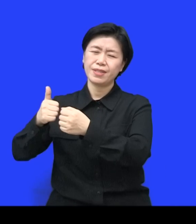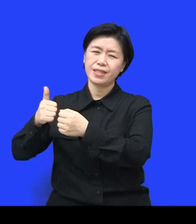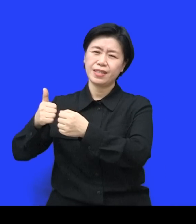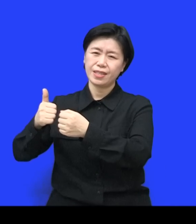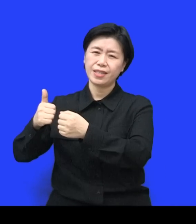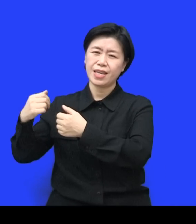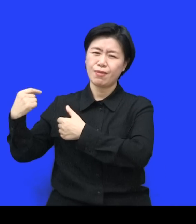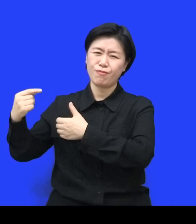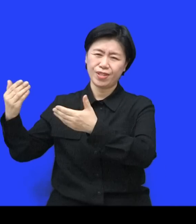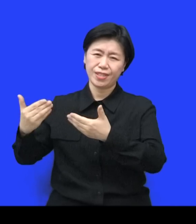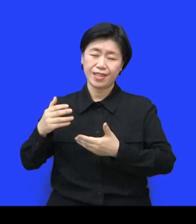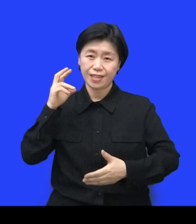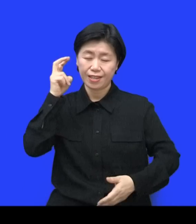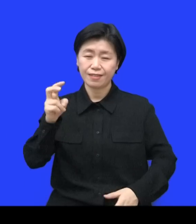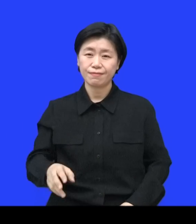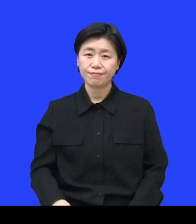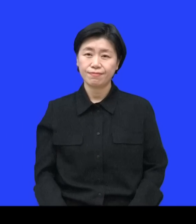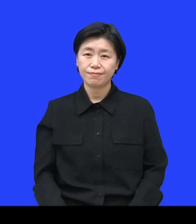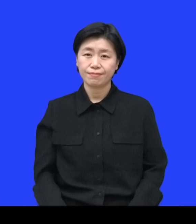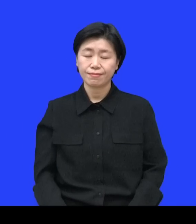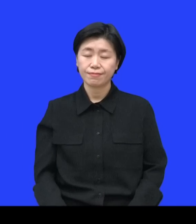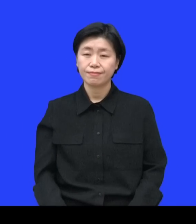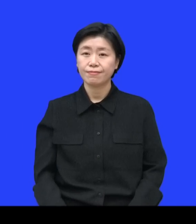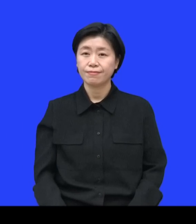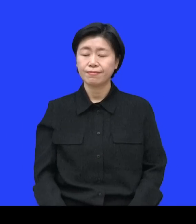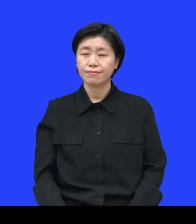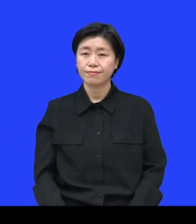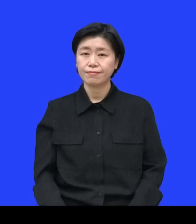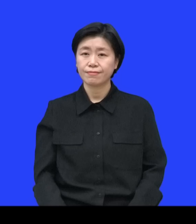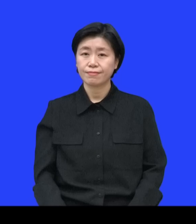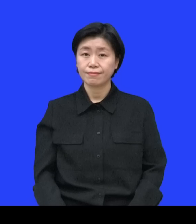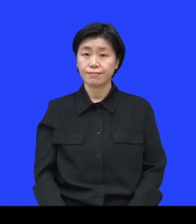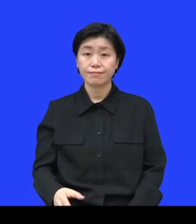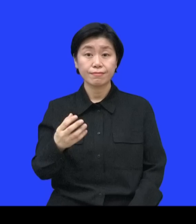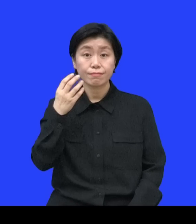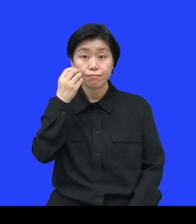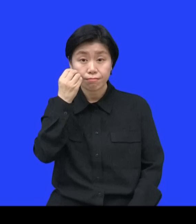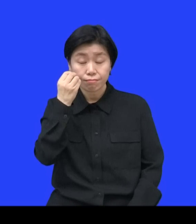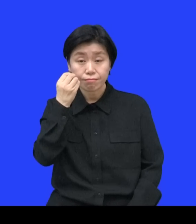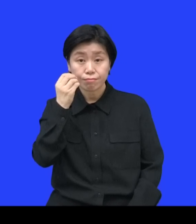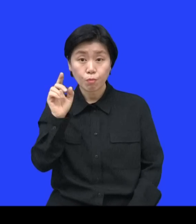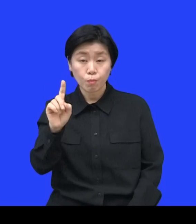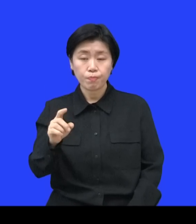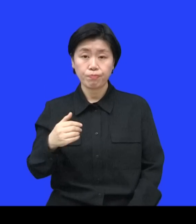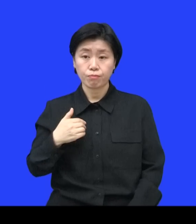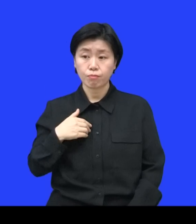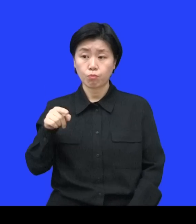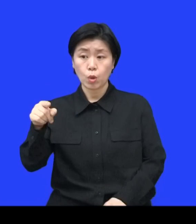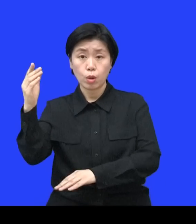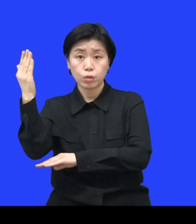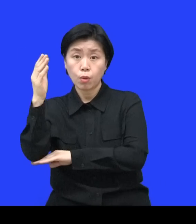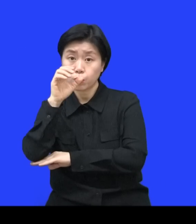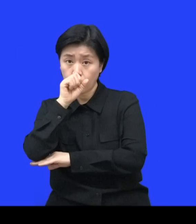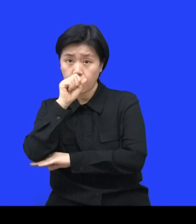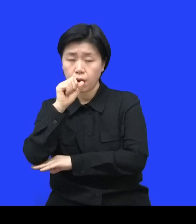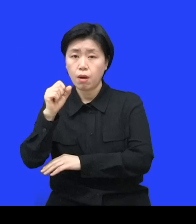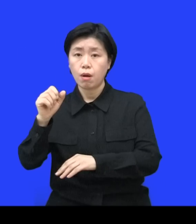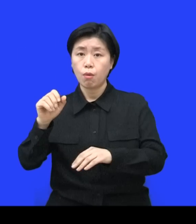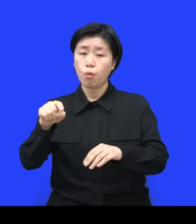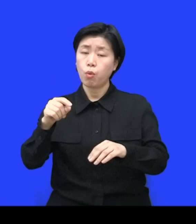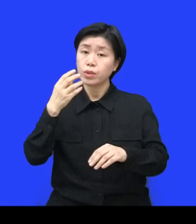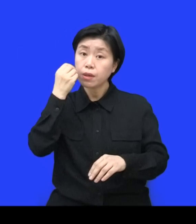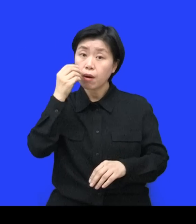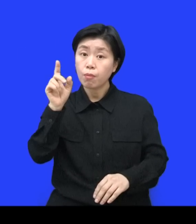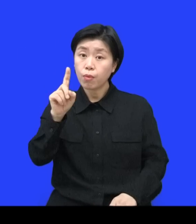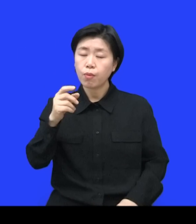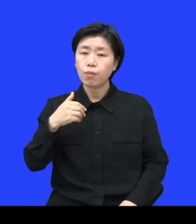이제 목회자로 부름을 받기까지. 근데 이상하게 그러면 내가 설교도 좋아하고 그때 전도를 참 잘했어요. 그래가지고